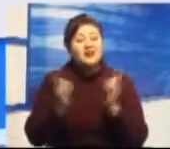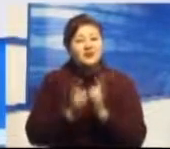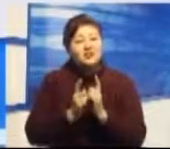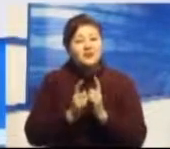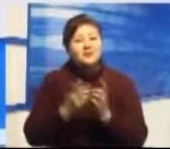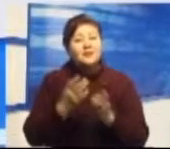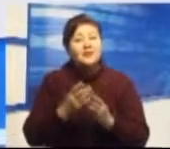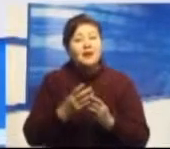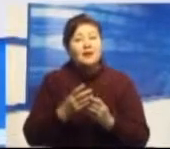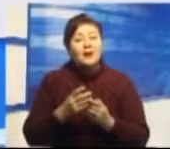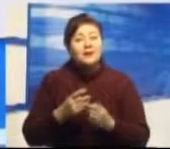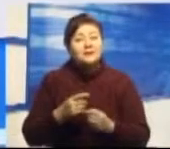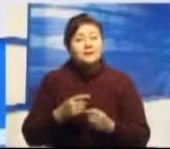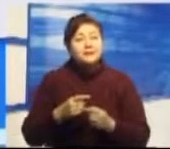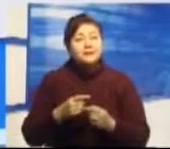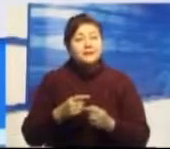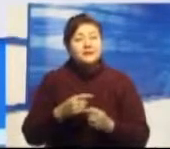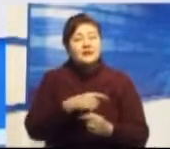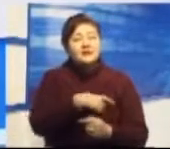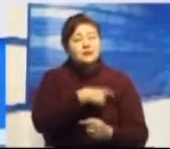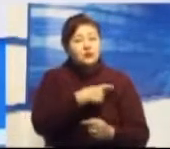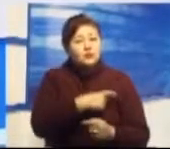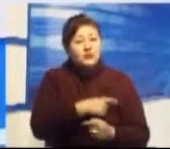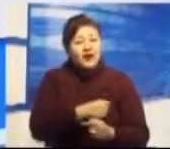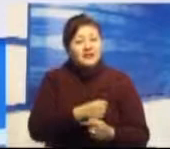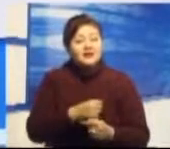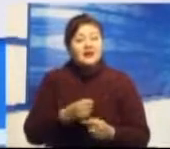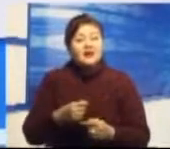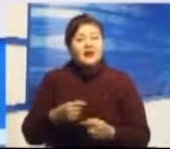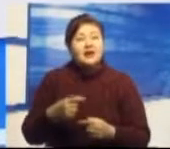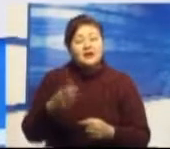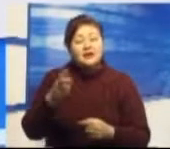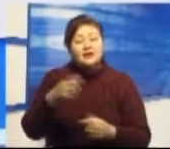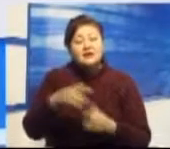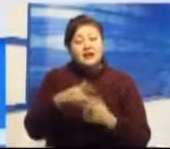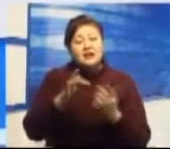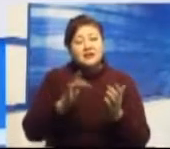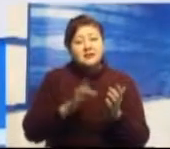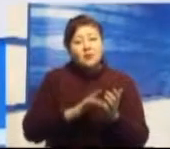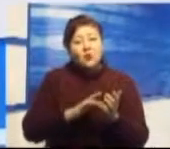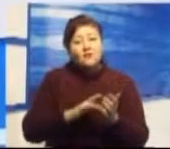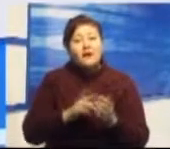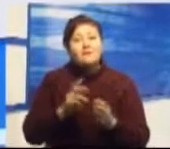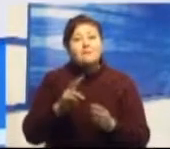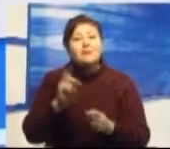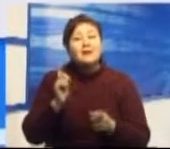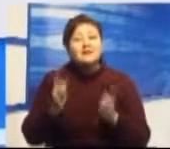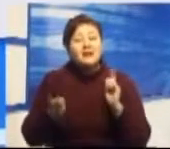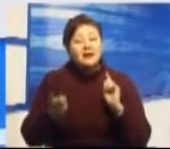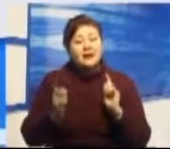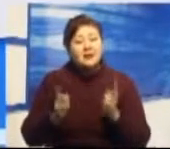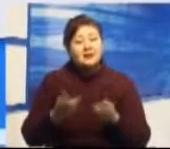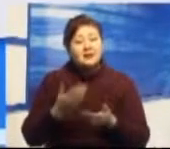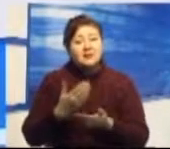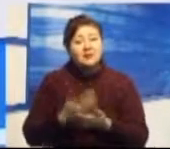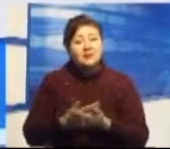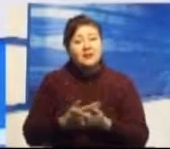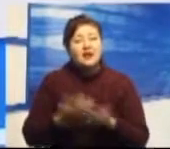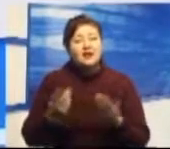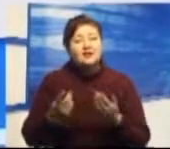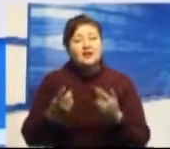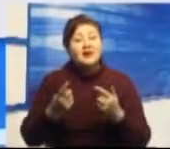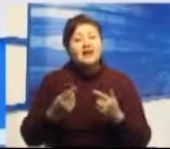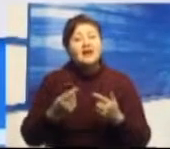ауылдық округтерден сайланған қалалық мәслихаттың депутаттары. Жергілікті кәсіпкерлер демеуші болды. Шара аясында ауыл балалары үшін жаңа жылдық